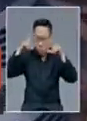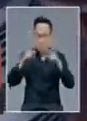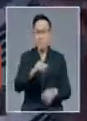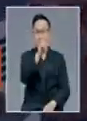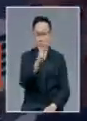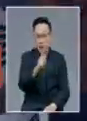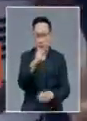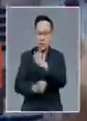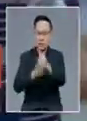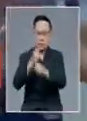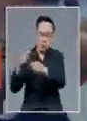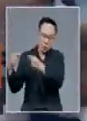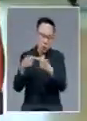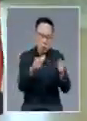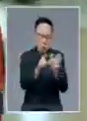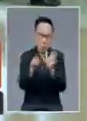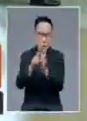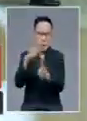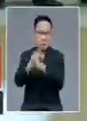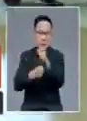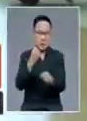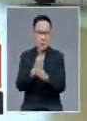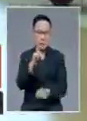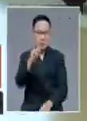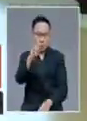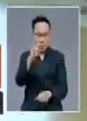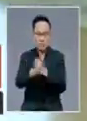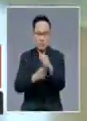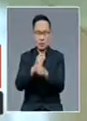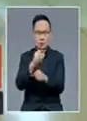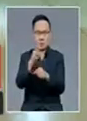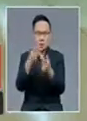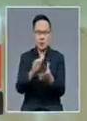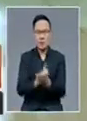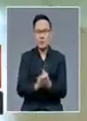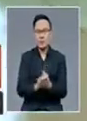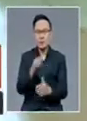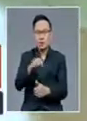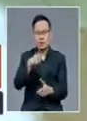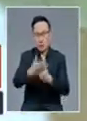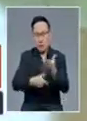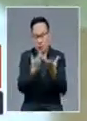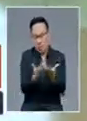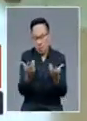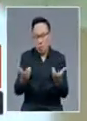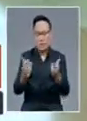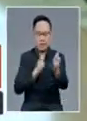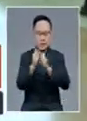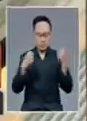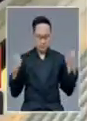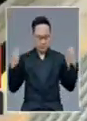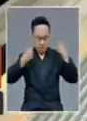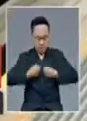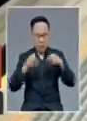ก็มีระยะเวลาจัดงานทั้งหมด4วันด้วยกันภายในงานเนี่ยเขาจะมีตลาดนัดขายของการแข่งขันประกวดการแต่งกายเล่นแบบเพร